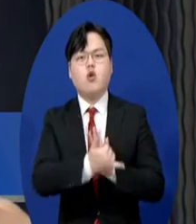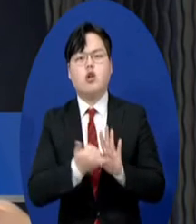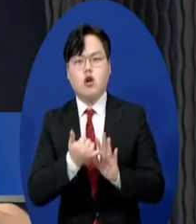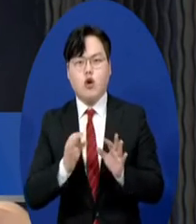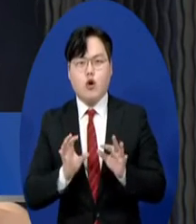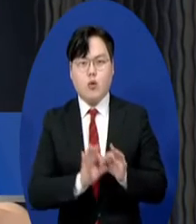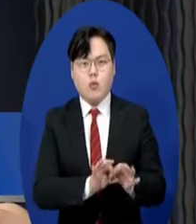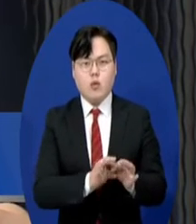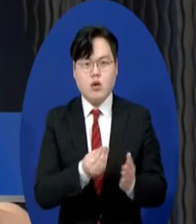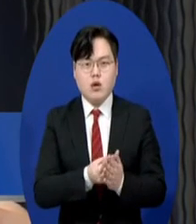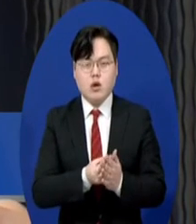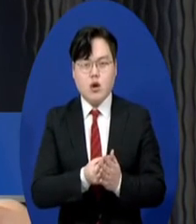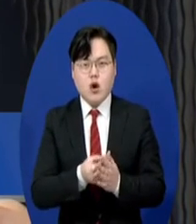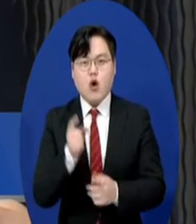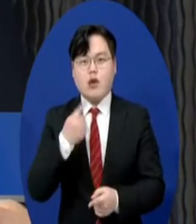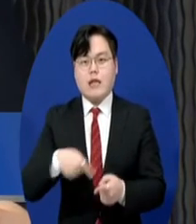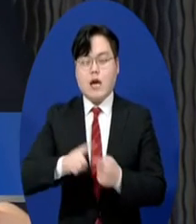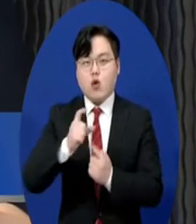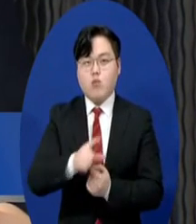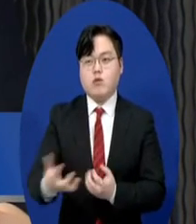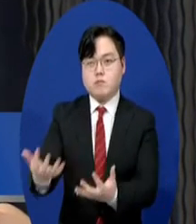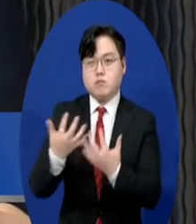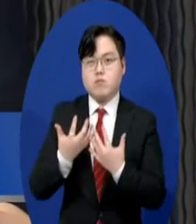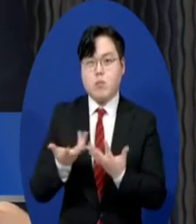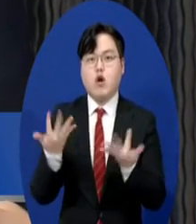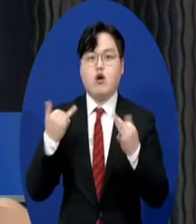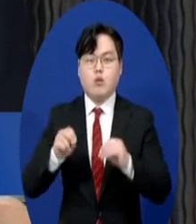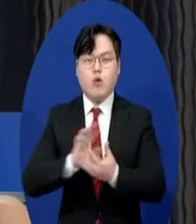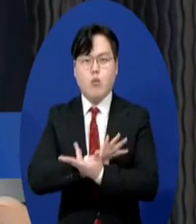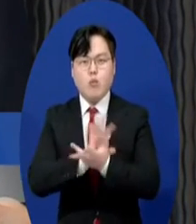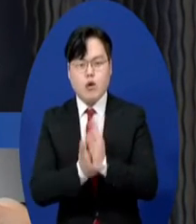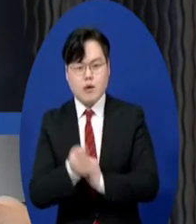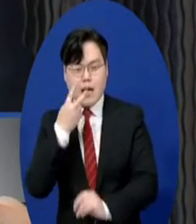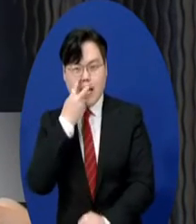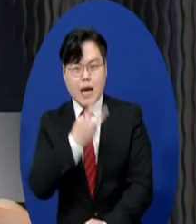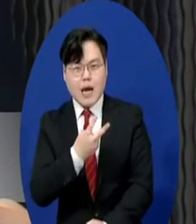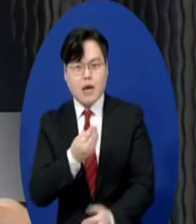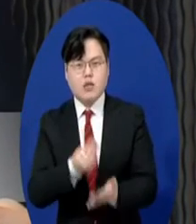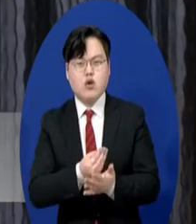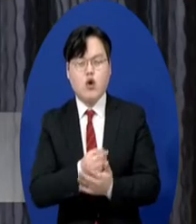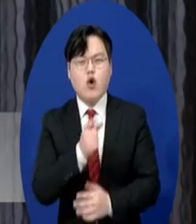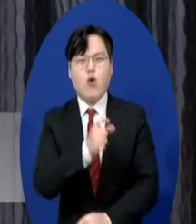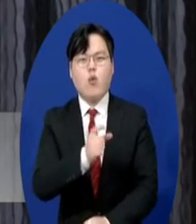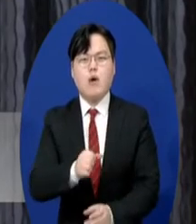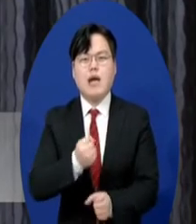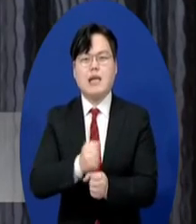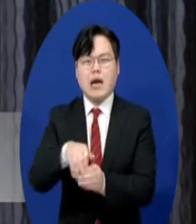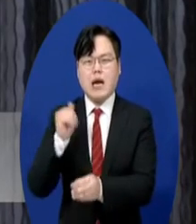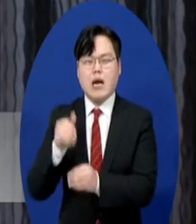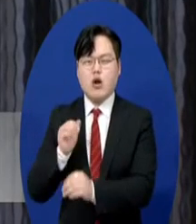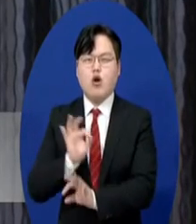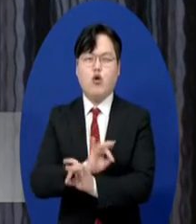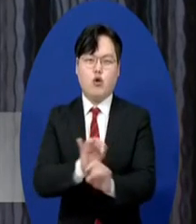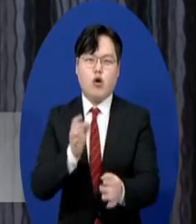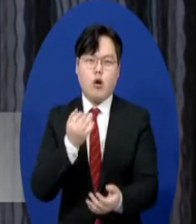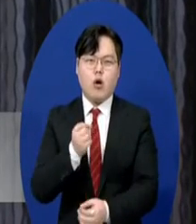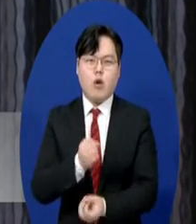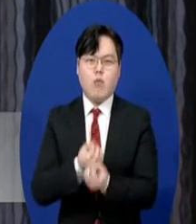тэр юм болсон хүчтэй ба нөхөд ороод ирэх юм шиг таа. Гэхдээ том зугаар нь харах юм бол бид нар маш олон сайн болсон хүчнүүдэд алдсан байгаа. 2 жилийн